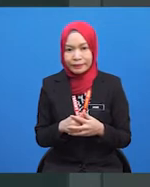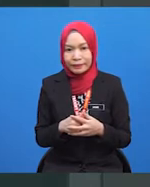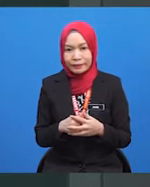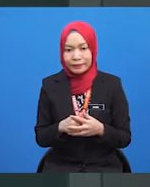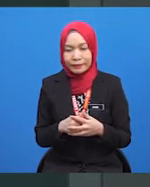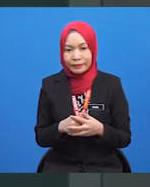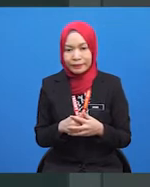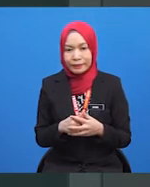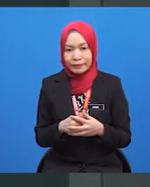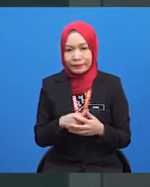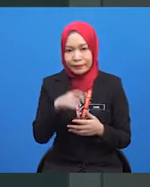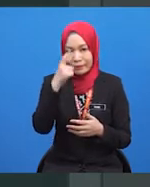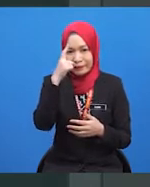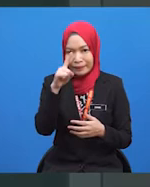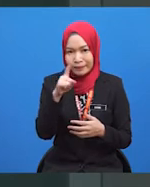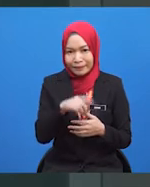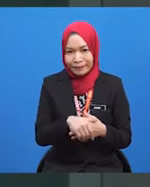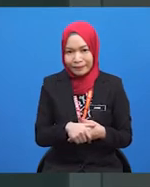Untuk paparan kerja,